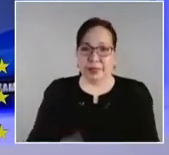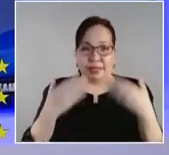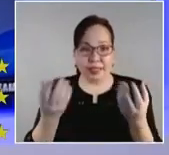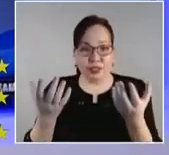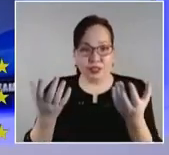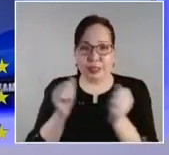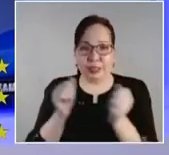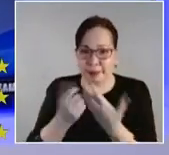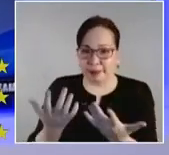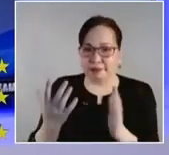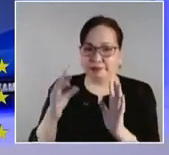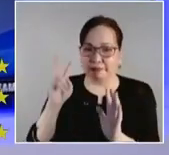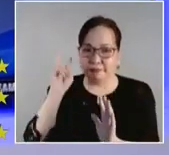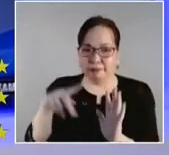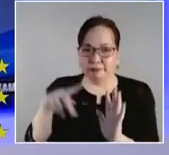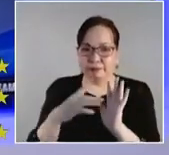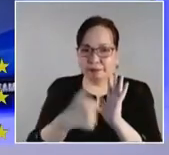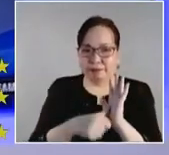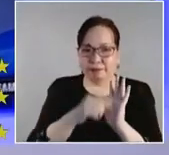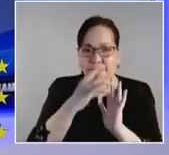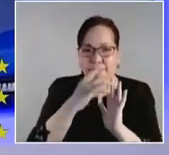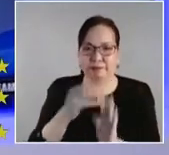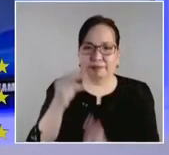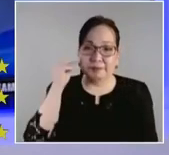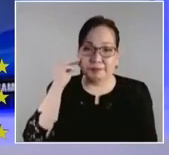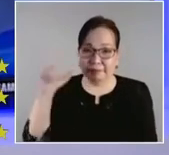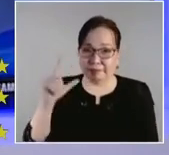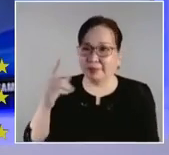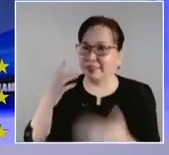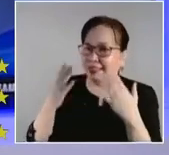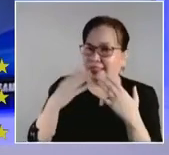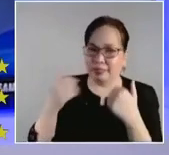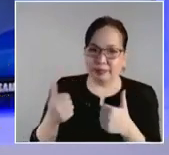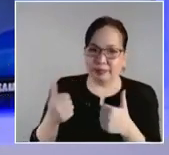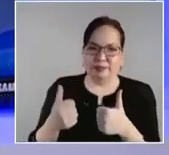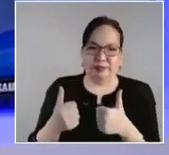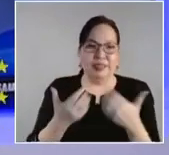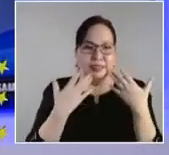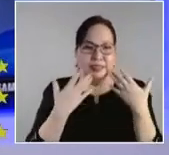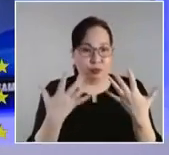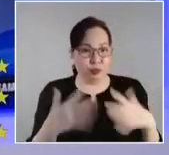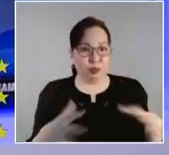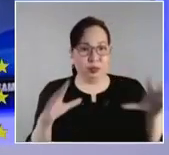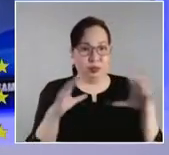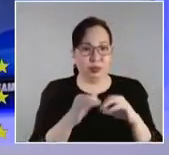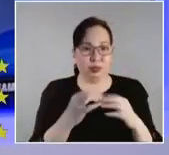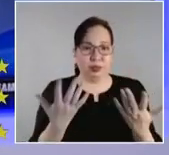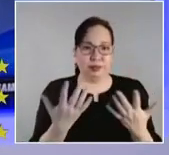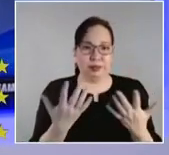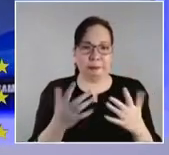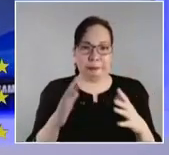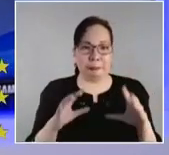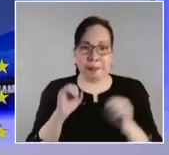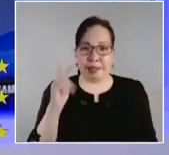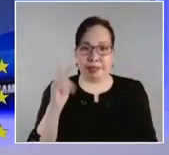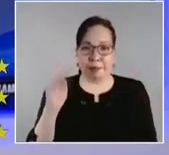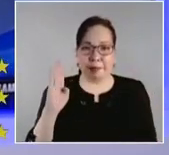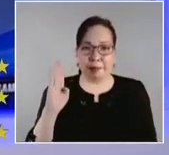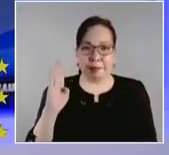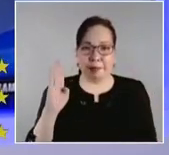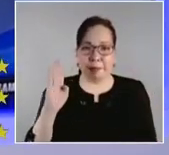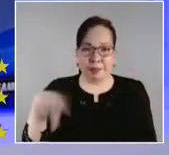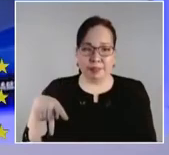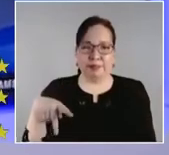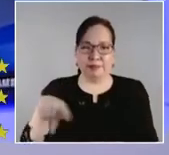and Economist Manny Lopez. Thank you, sir. Thank you, sir. Maraming salamat po sa inyo. At yan ang kabuuan ng COMELEC KBP Pilipinas Forum 2022. Sa ngalan